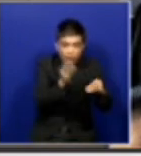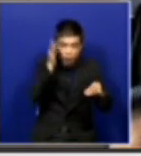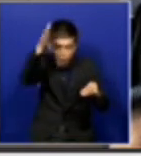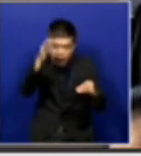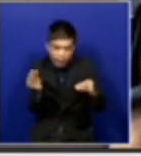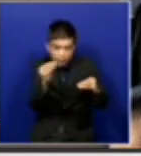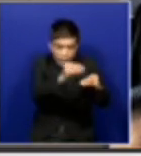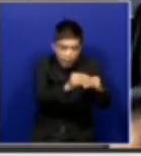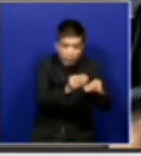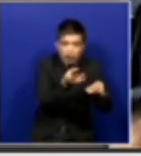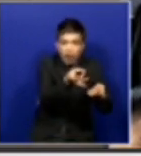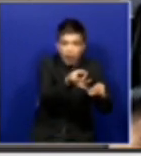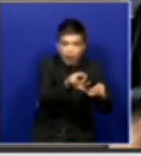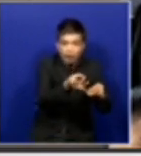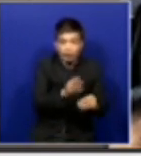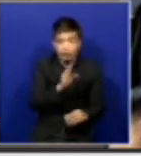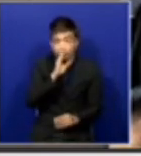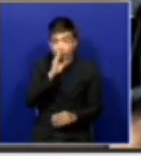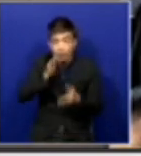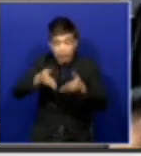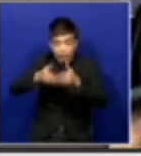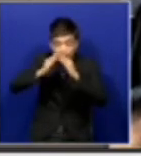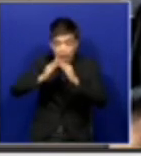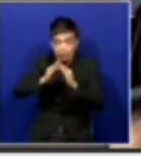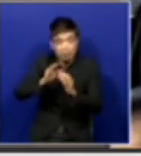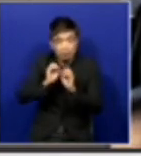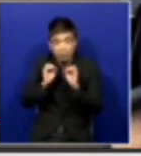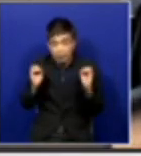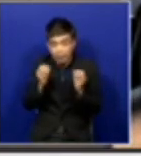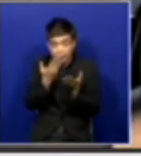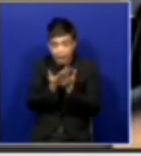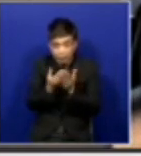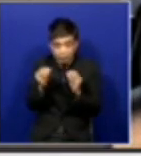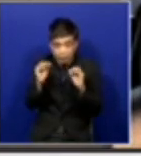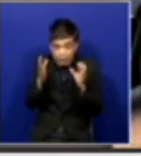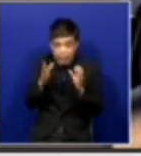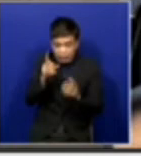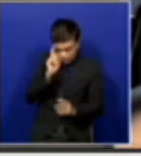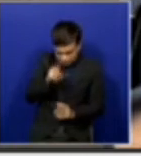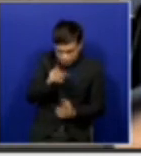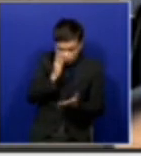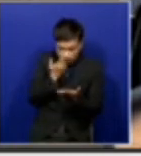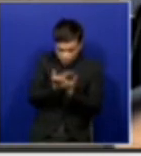เขาไม่มีตังค์เขาไม่มีเงินท่านแทนที่จะเพิ่มให้เขามากเพื่อประสิทธิภา